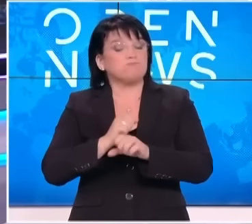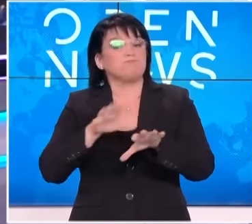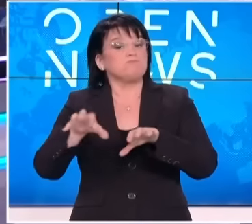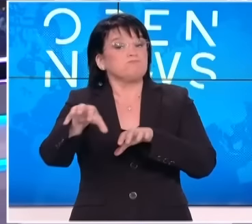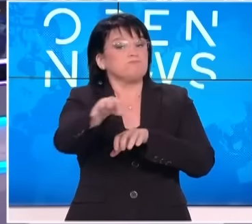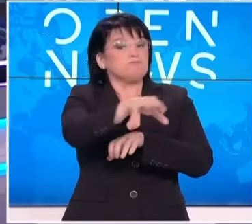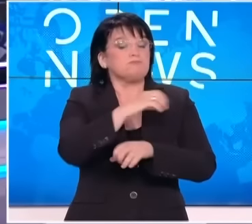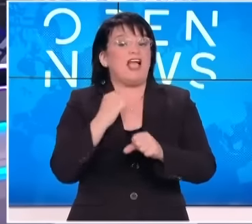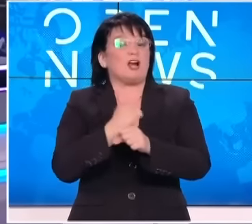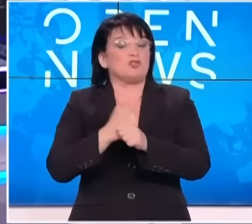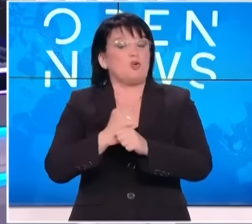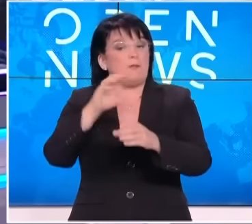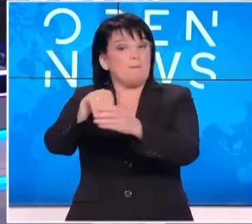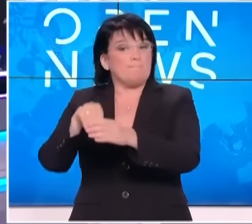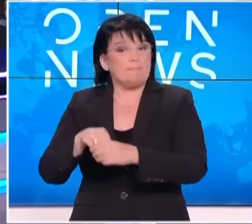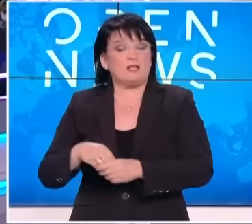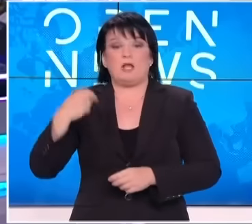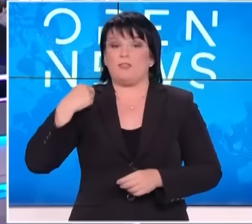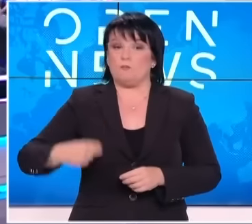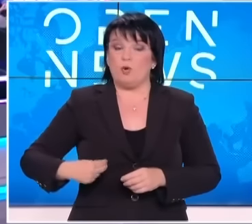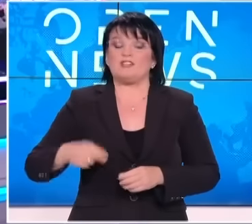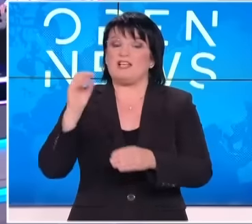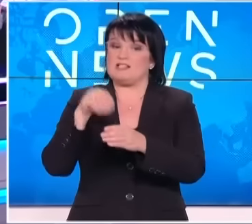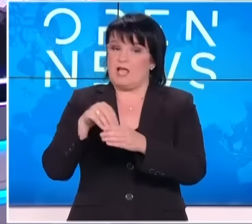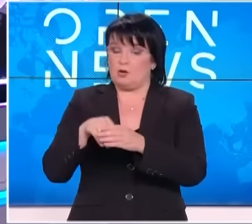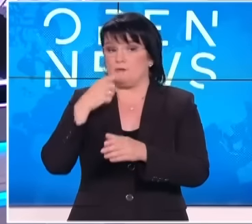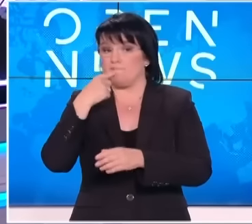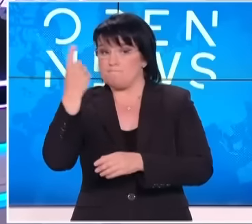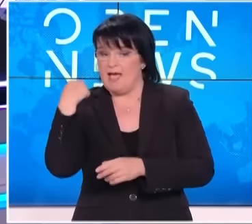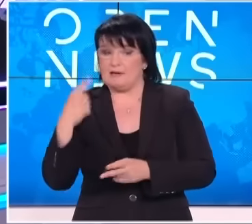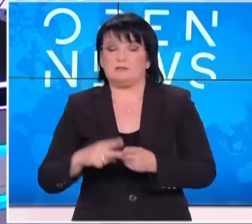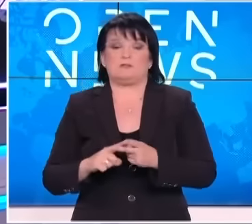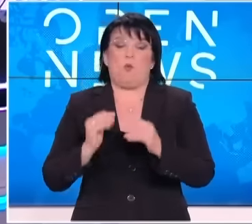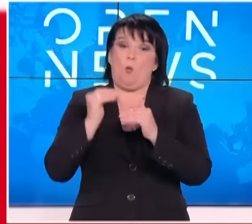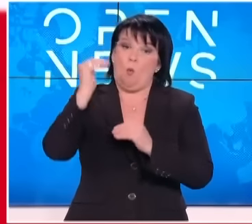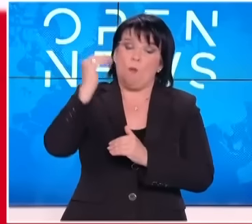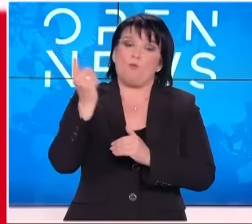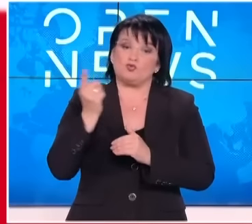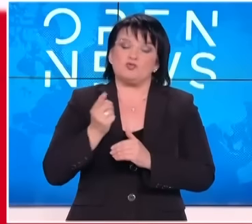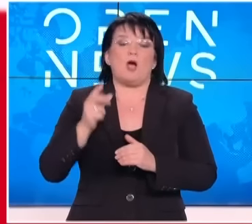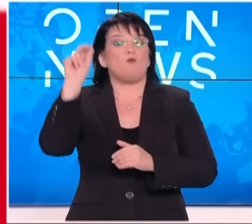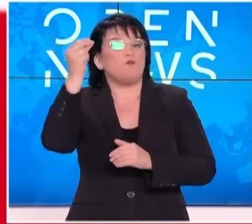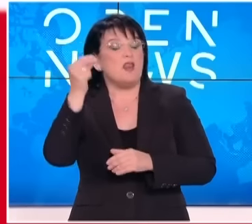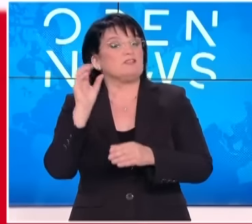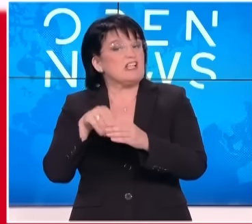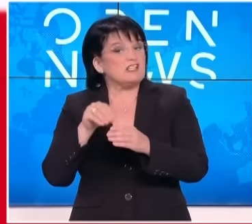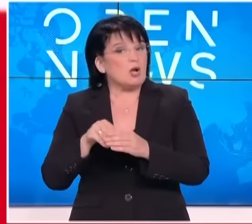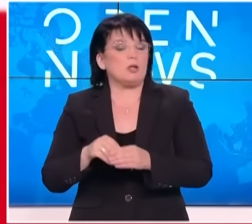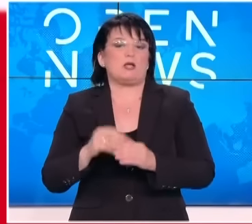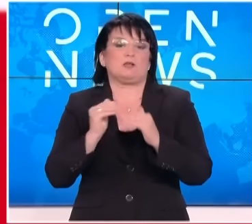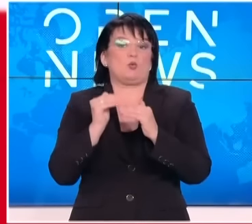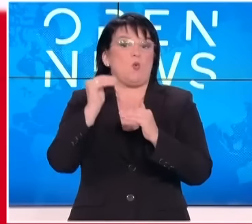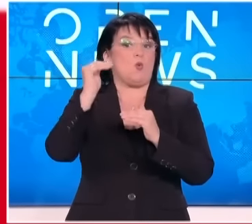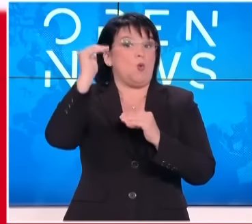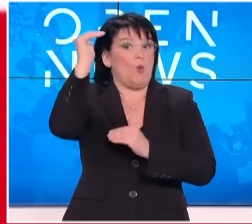μαζικούς φορείς των εργαζομένων στις δημοτικές εκλογές πέρσι επίσης στις βουλευτικές εκλογές είχαμε